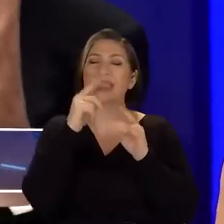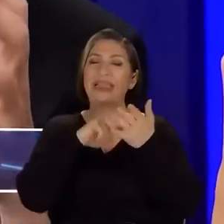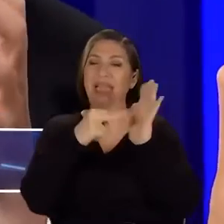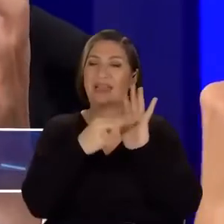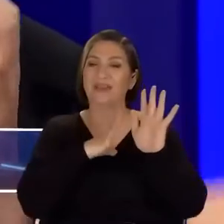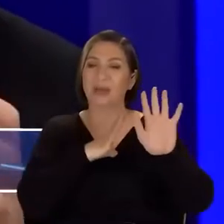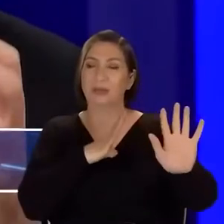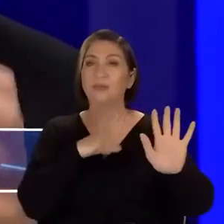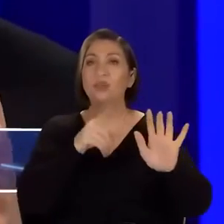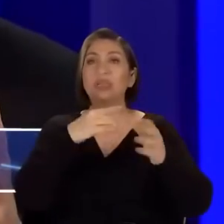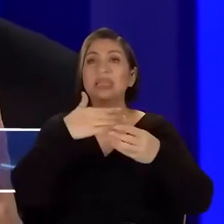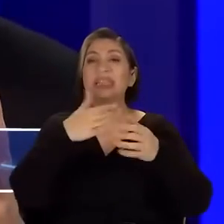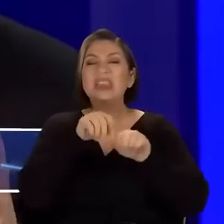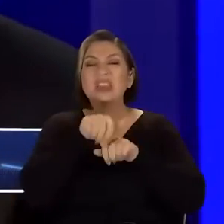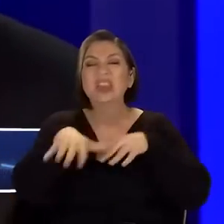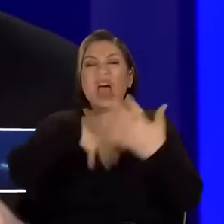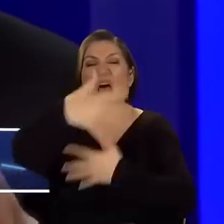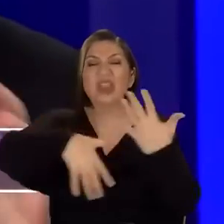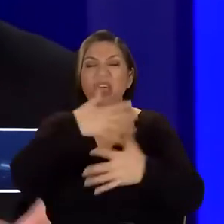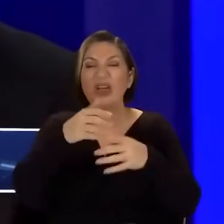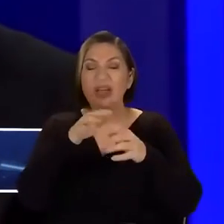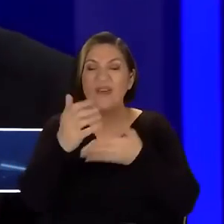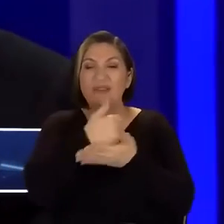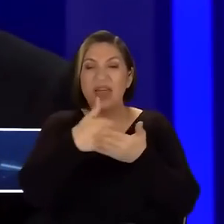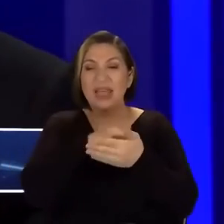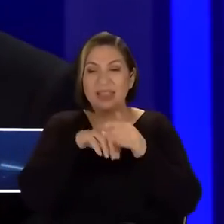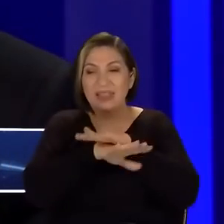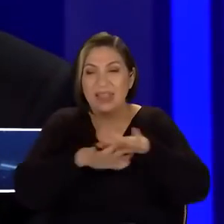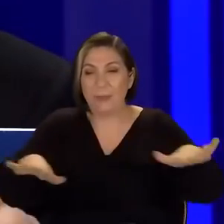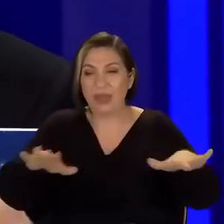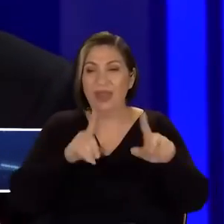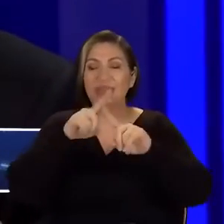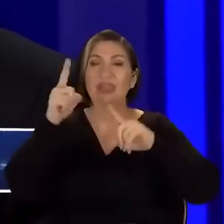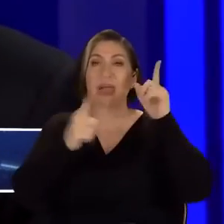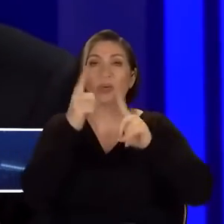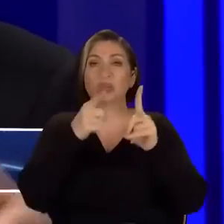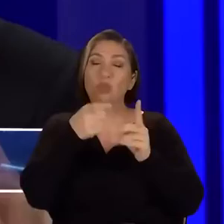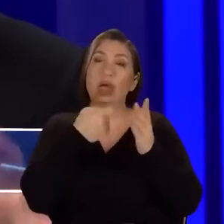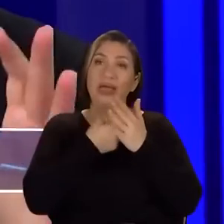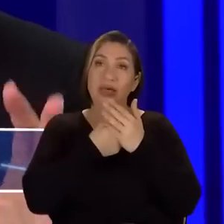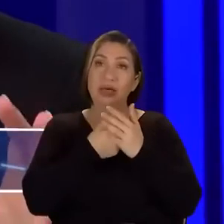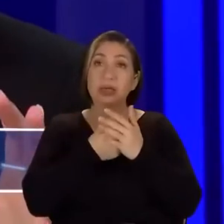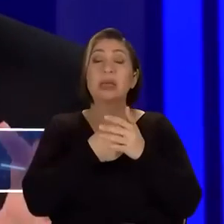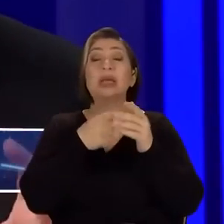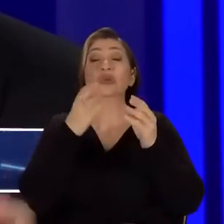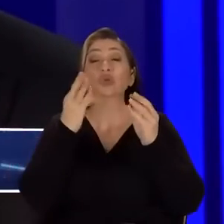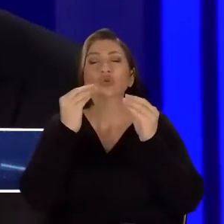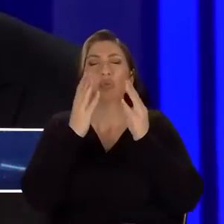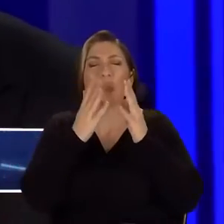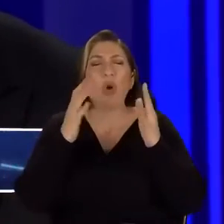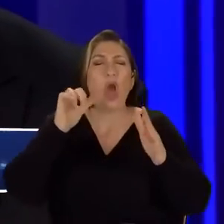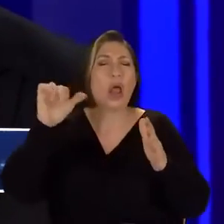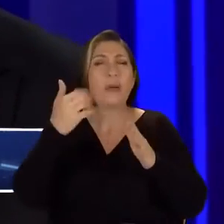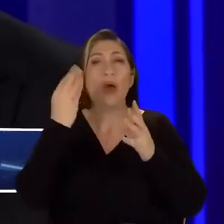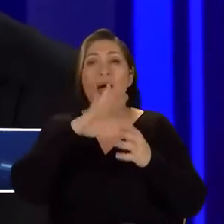bunların genel adı dağıtık veri tabanı teknolojisi. Bütün şimdi Çağla'nın anlattığı bu blockchain'in işte en büyük esprisi